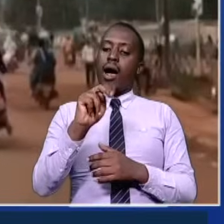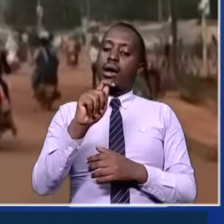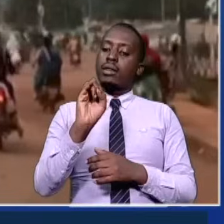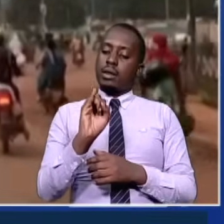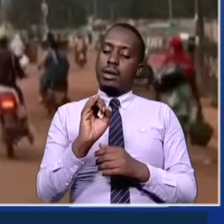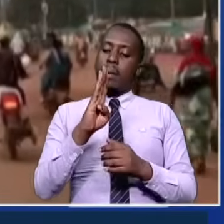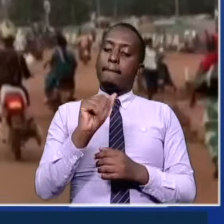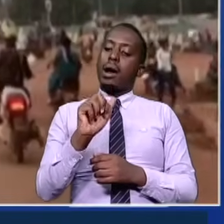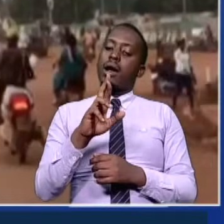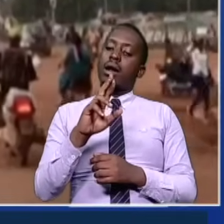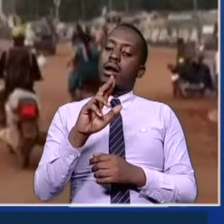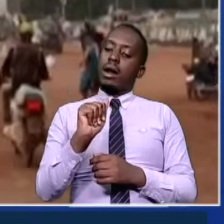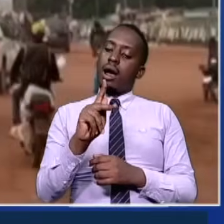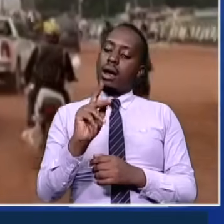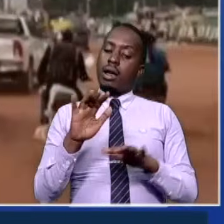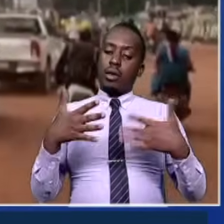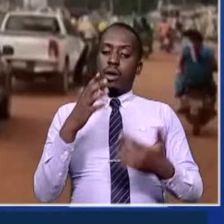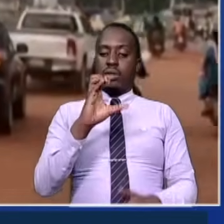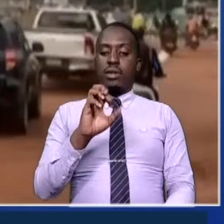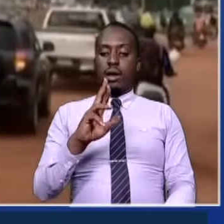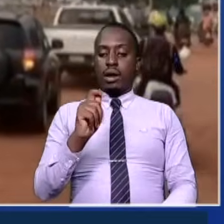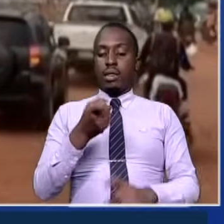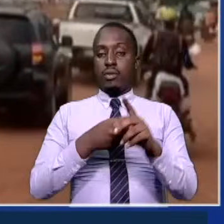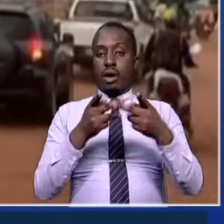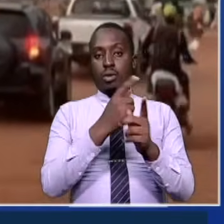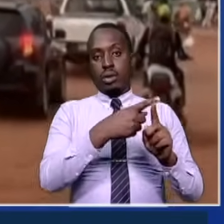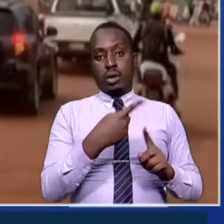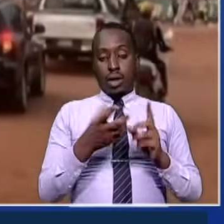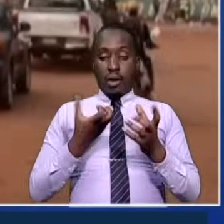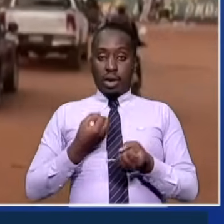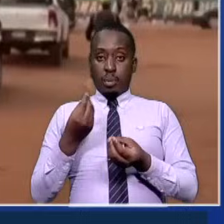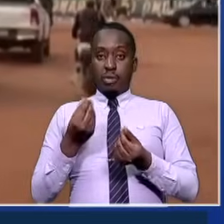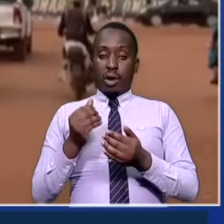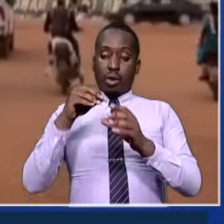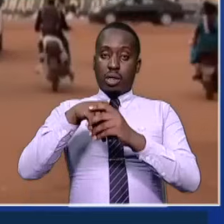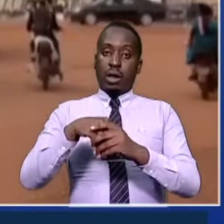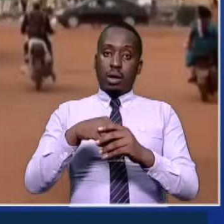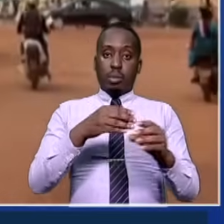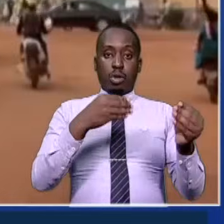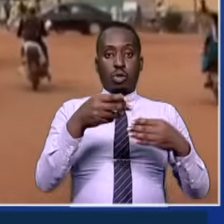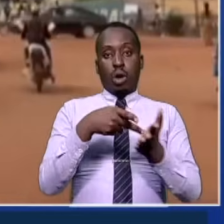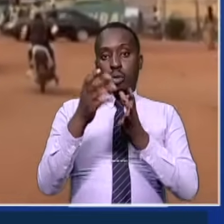sereka gituruka hirya no hino. Iyo ufashe amafaranga yawe ukayashyira mu isoko ukagura ibintu